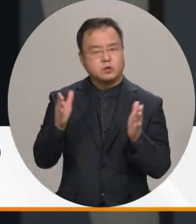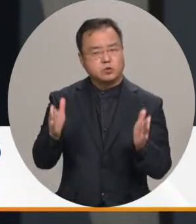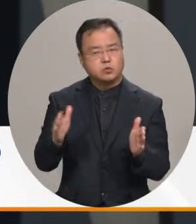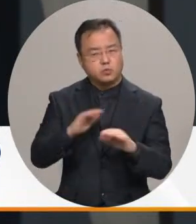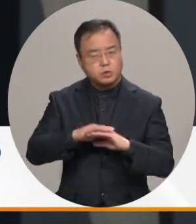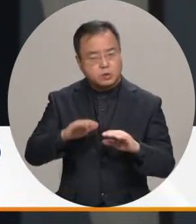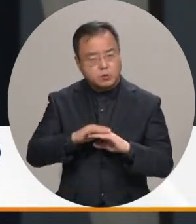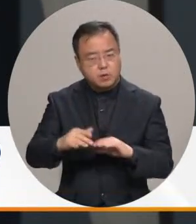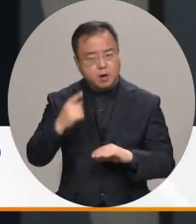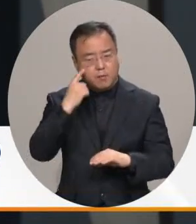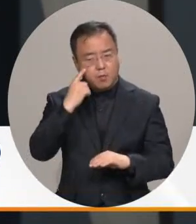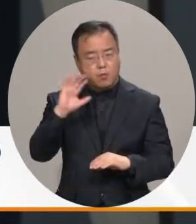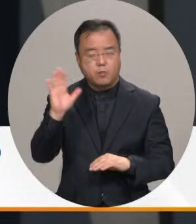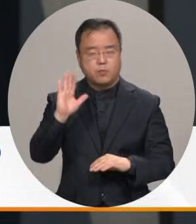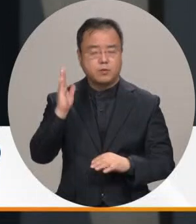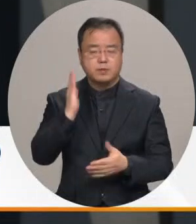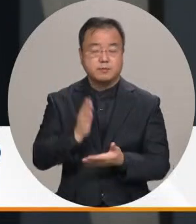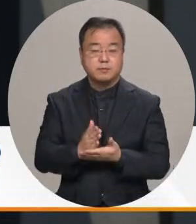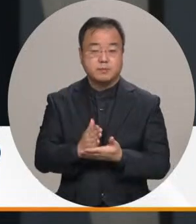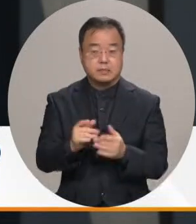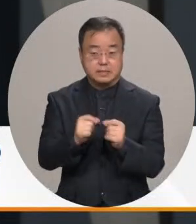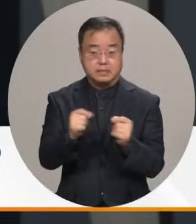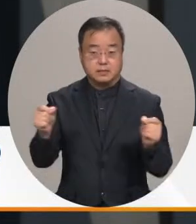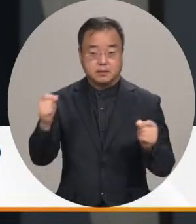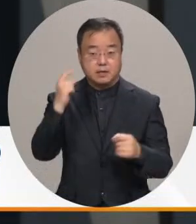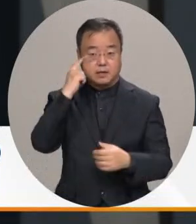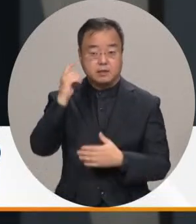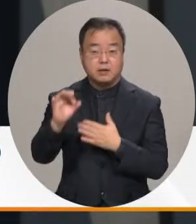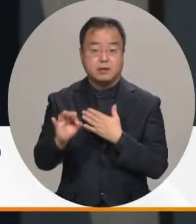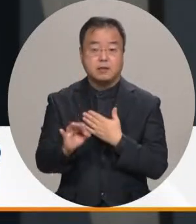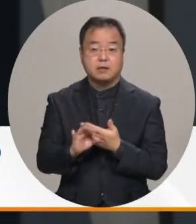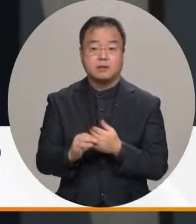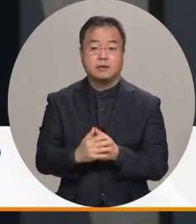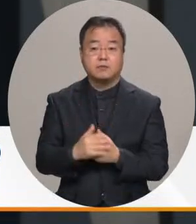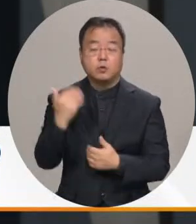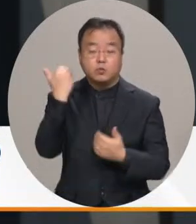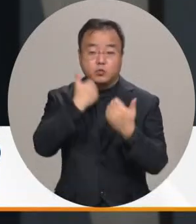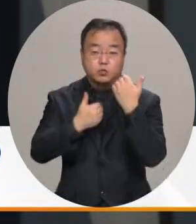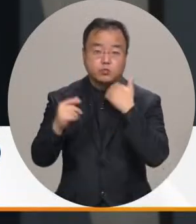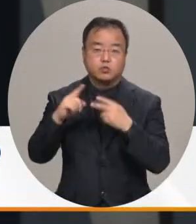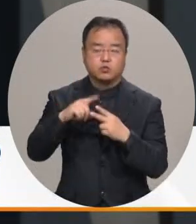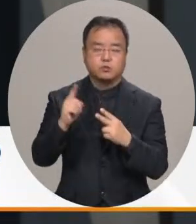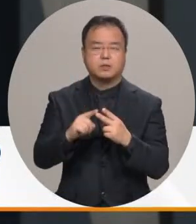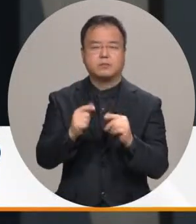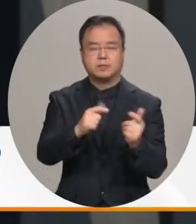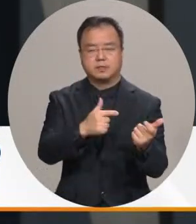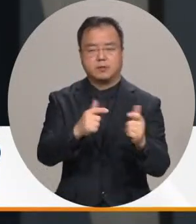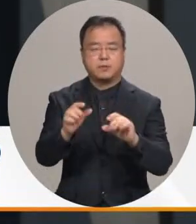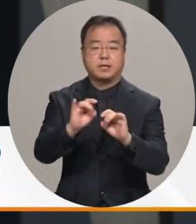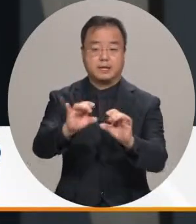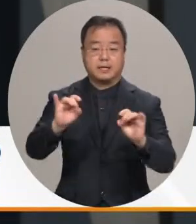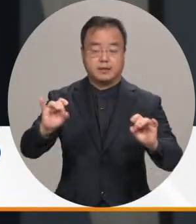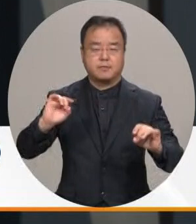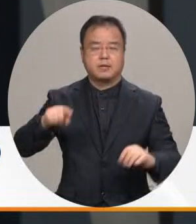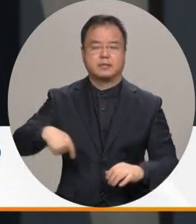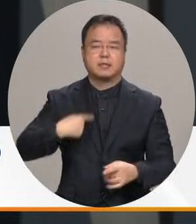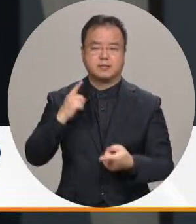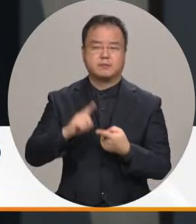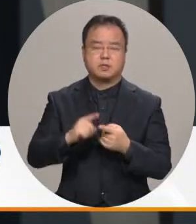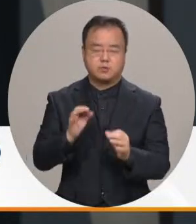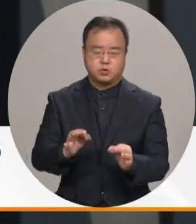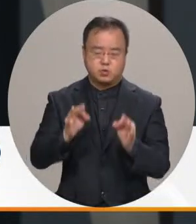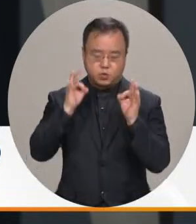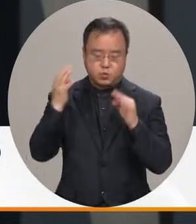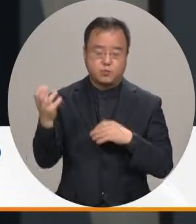대응을 보기보다는 좀 길게 보면 그 누구나 다양하게 자기 나름대로 최선을 다해서